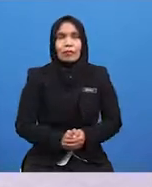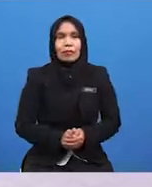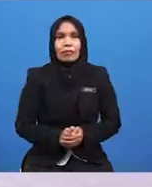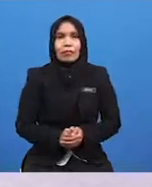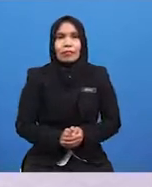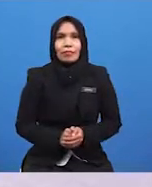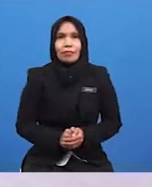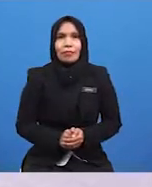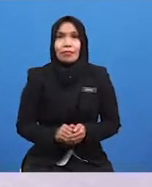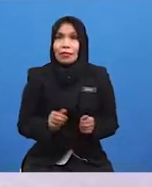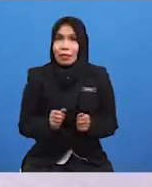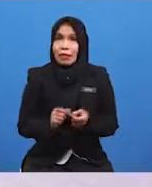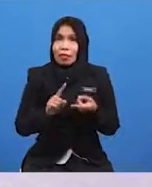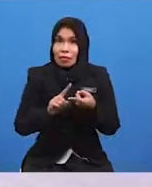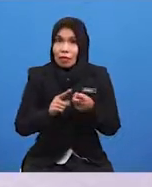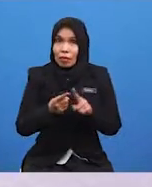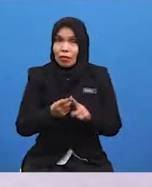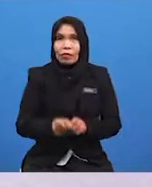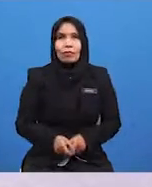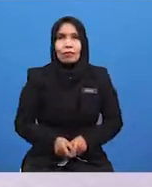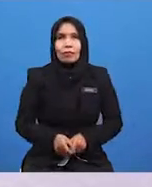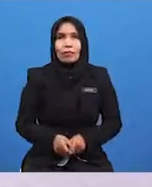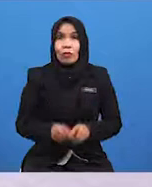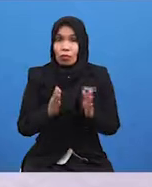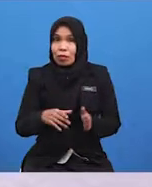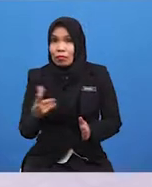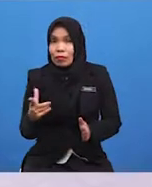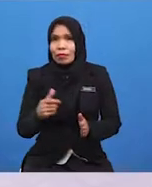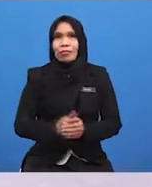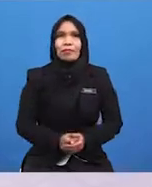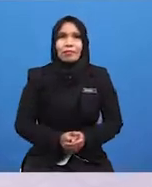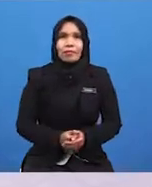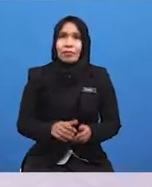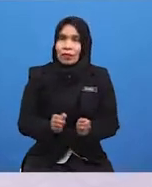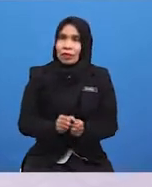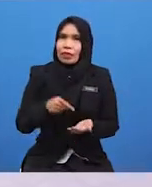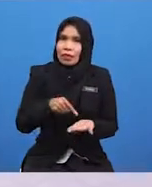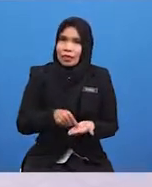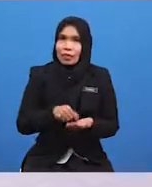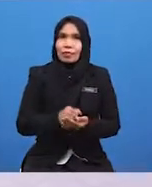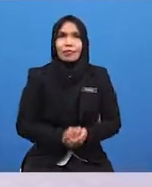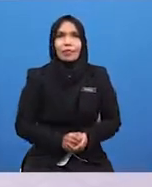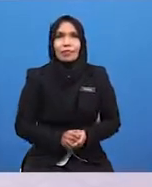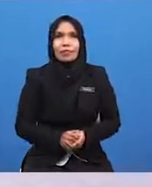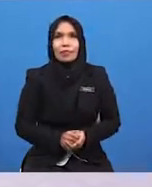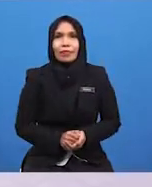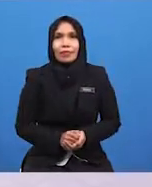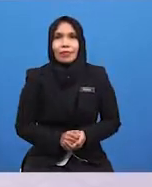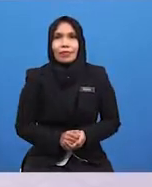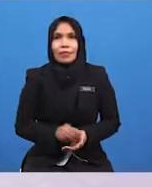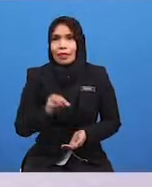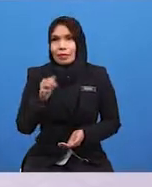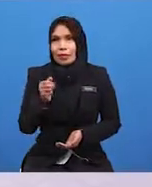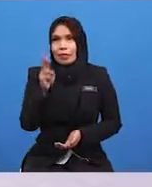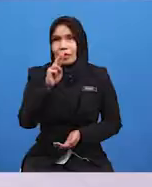alat mainan kita dengan orang lain dengan ini Marwah diri boleh